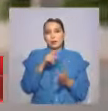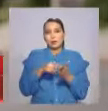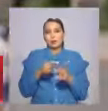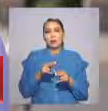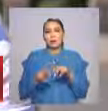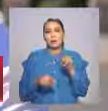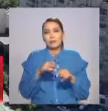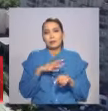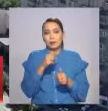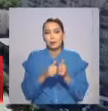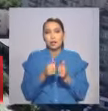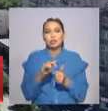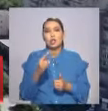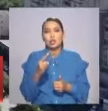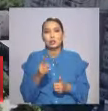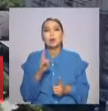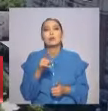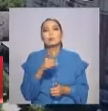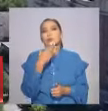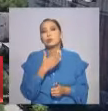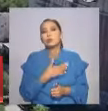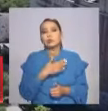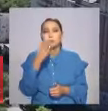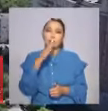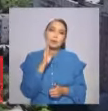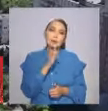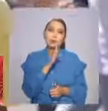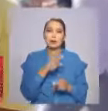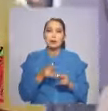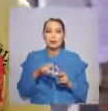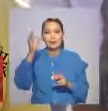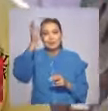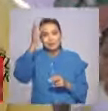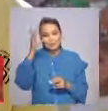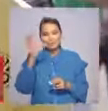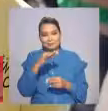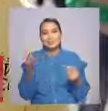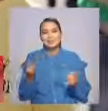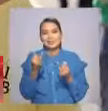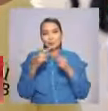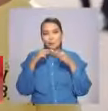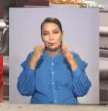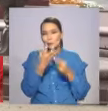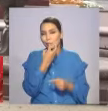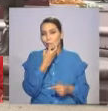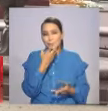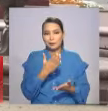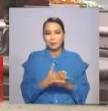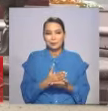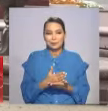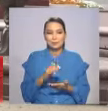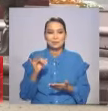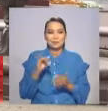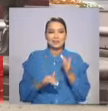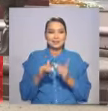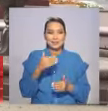задавали, наверное, каждому ребенку. Кого ты любишь больше, маму или папу? Эти воспоминания вызвали теплые улыбки. В детстве я больше